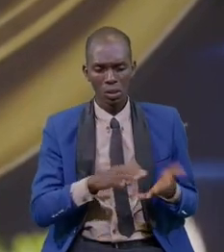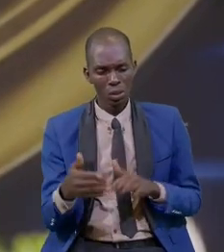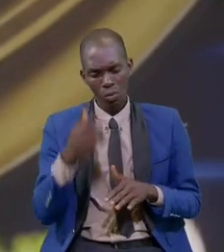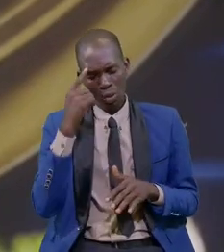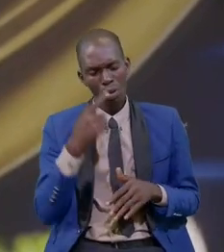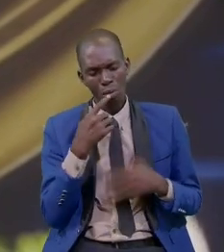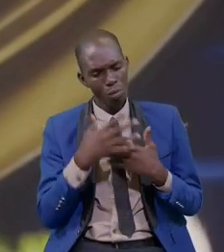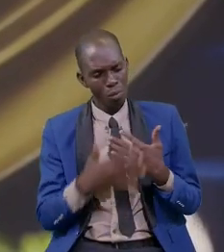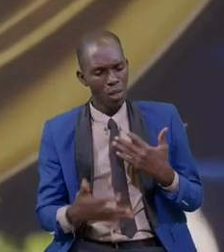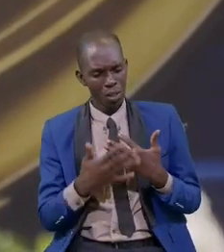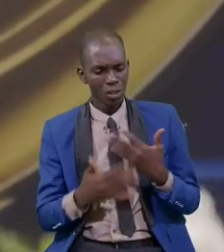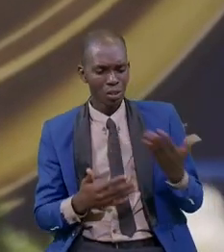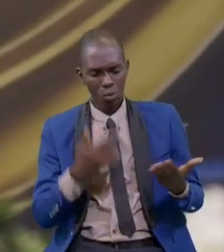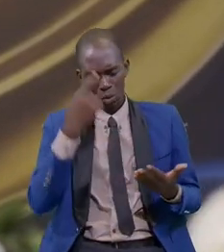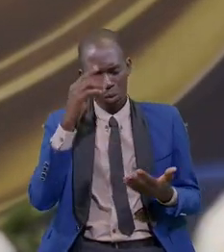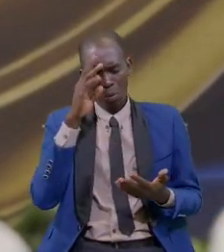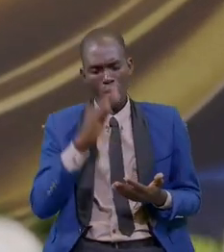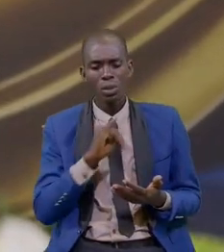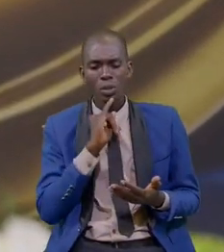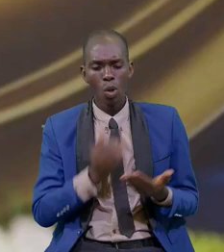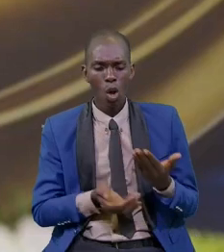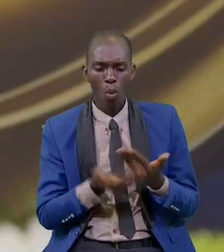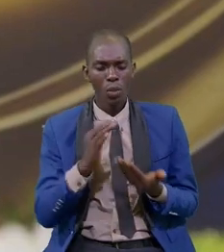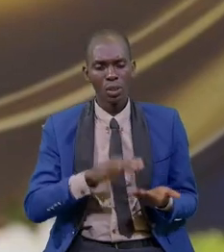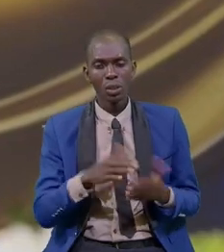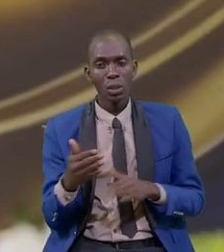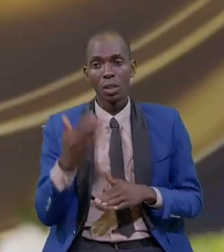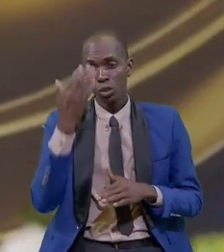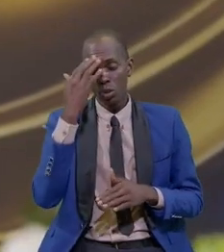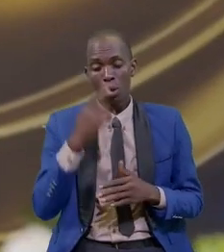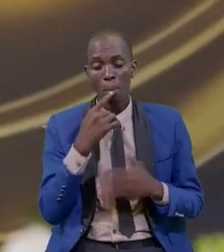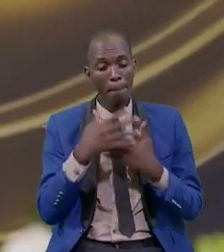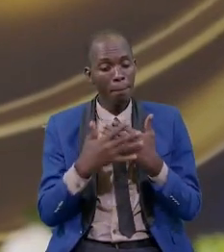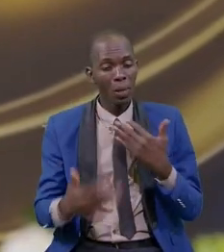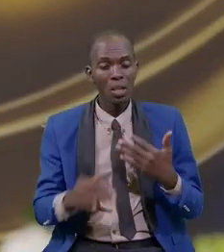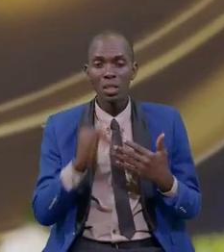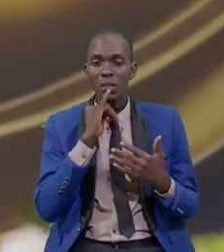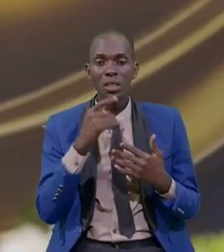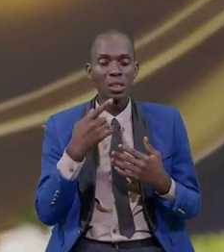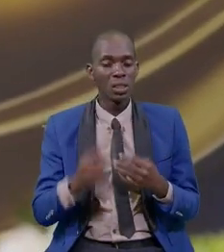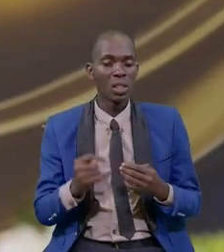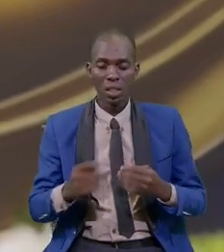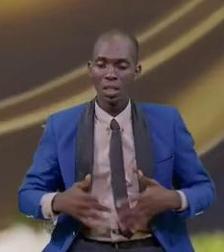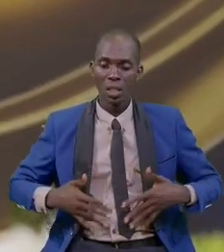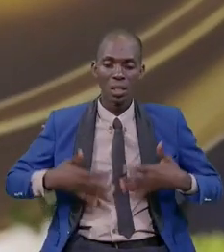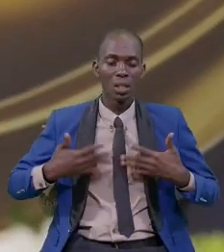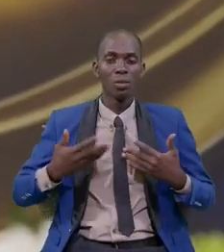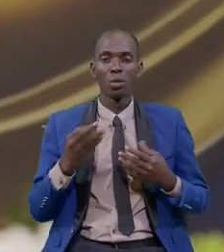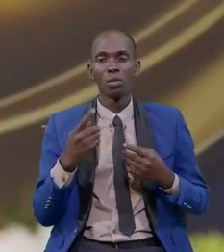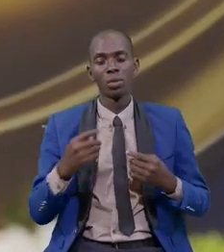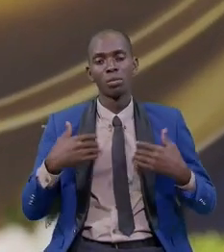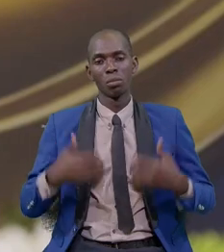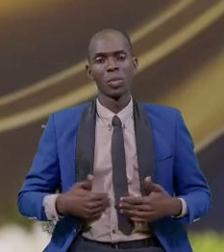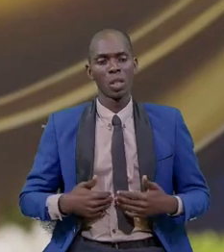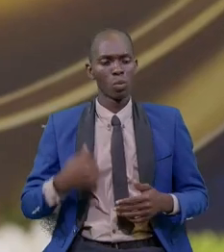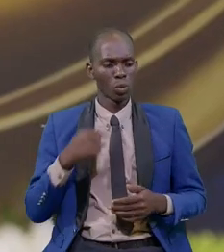Parce qu'on l'a laissé à demi-mort. Et Dieu, vous savez, le sang c'est la vie du